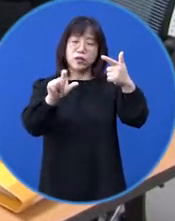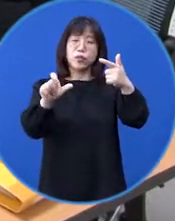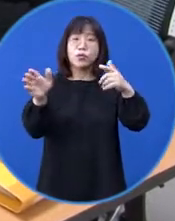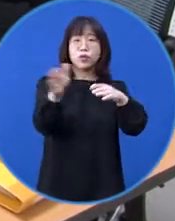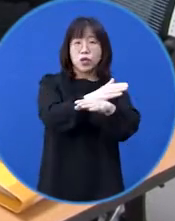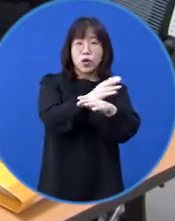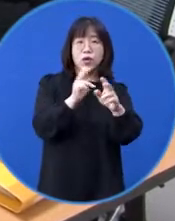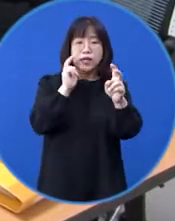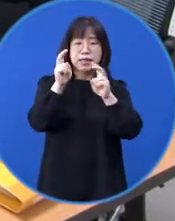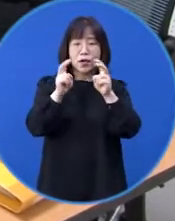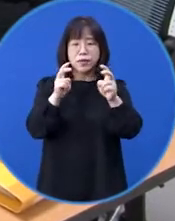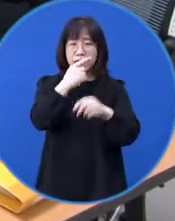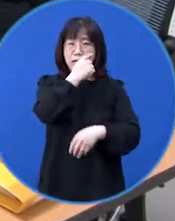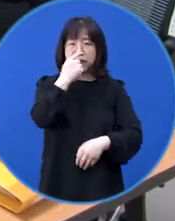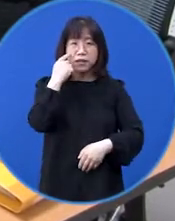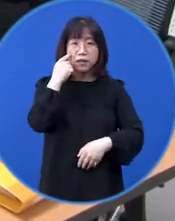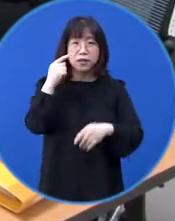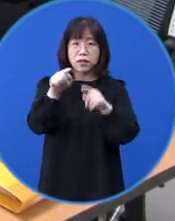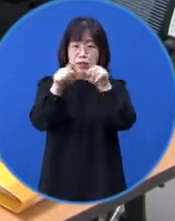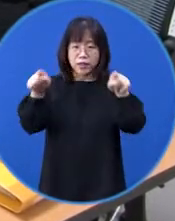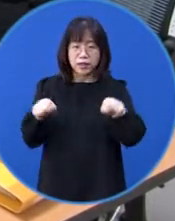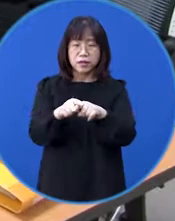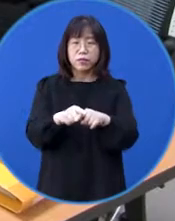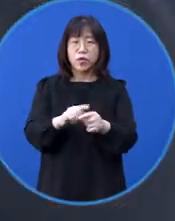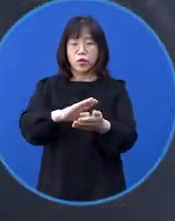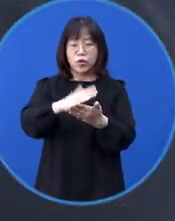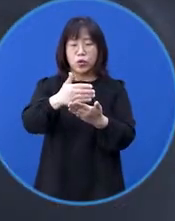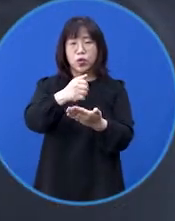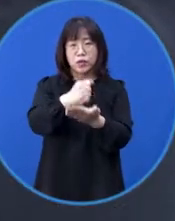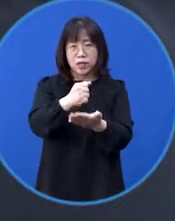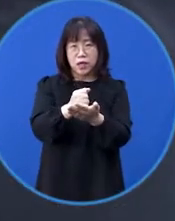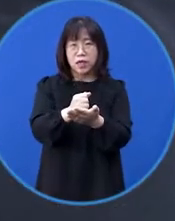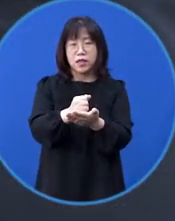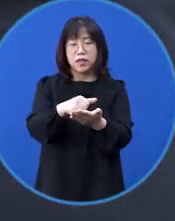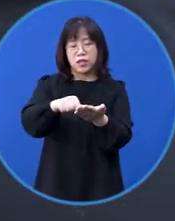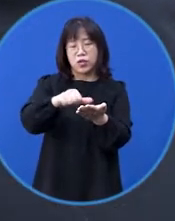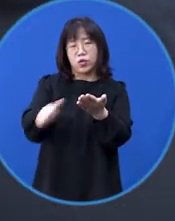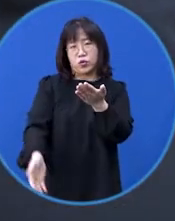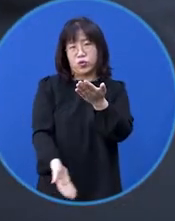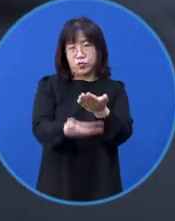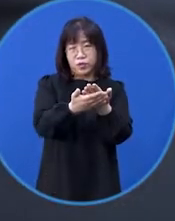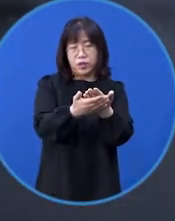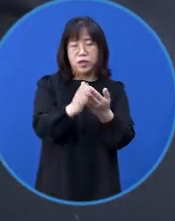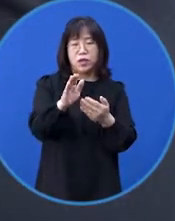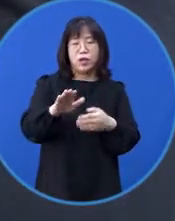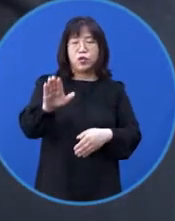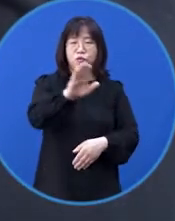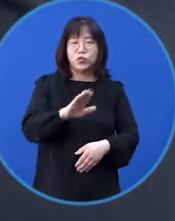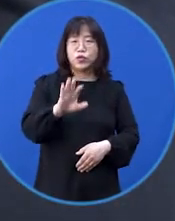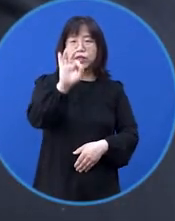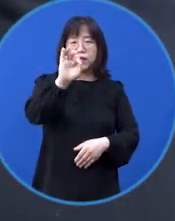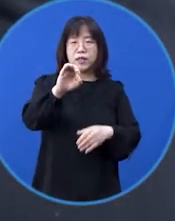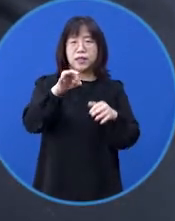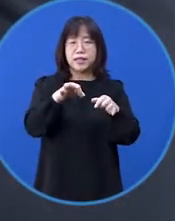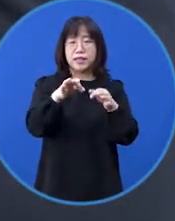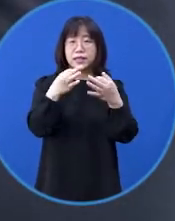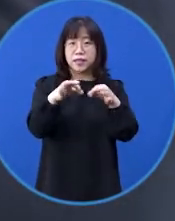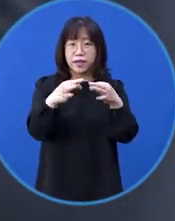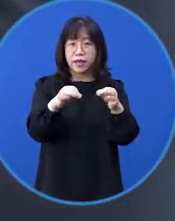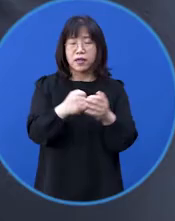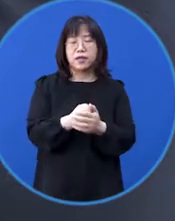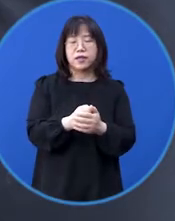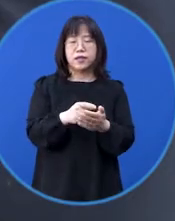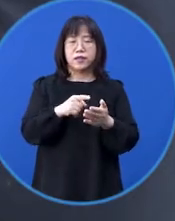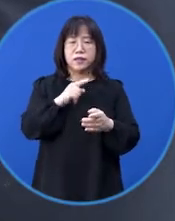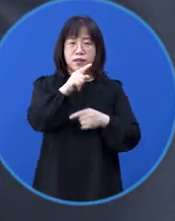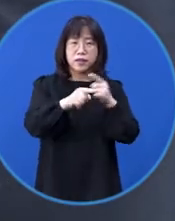6월 15일부터 사업자 등록증, 통장 사본 등의 서류를 준비해 우리은행 전 지점이나